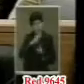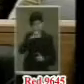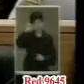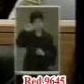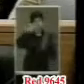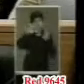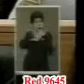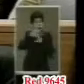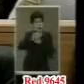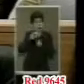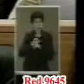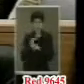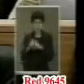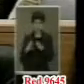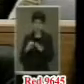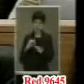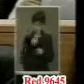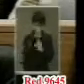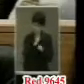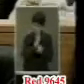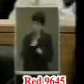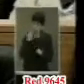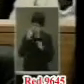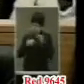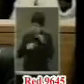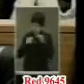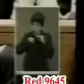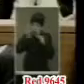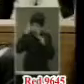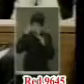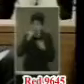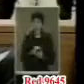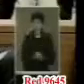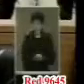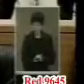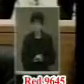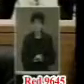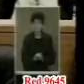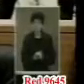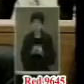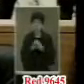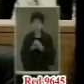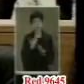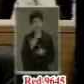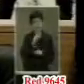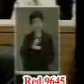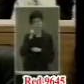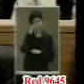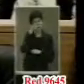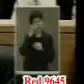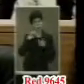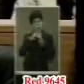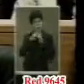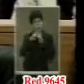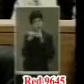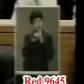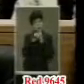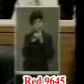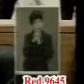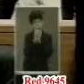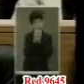างน้อยบอกว่าเสียงข้างมากต้องทำตาม1 2 3 4อย่างนี้ท่านประธานที่เคารพเรื่องการแก้ไขรัฐธร